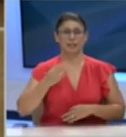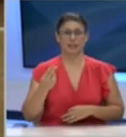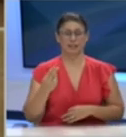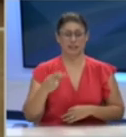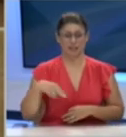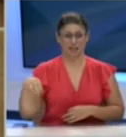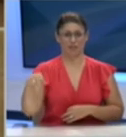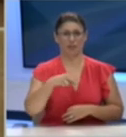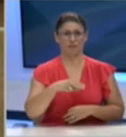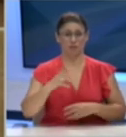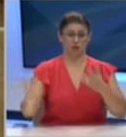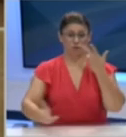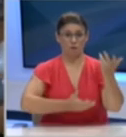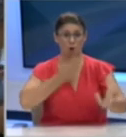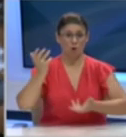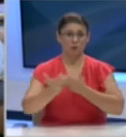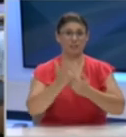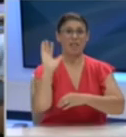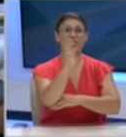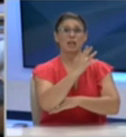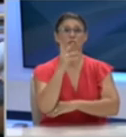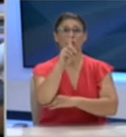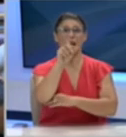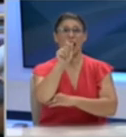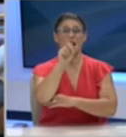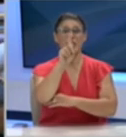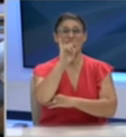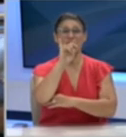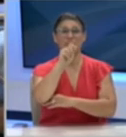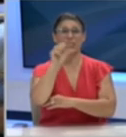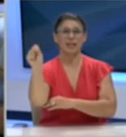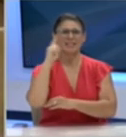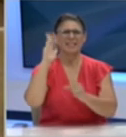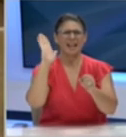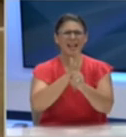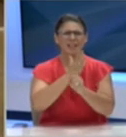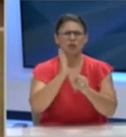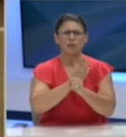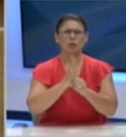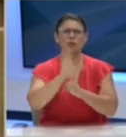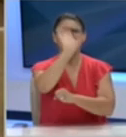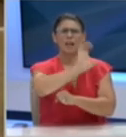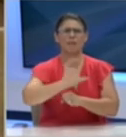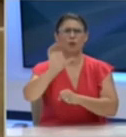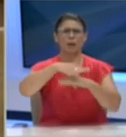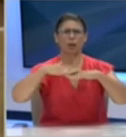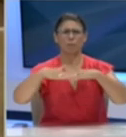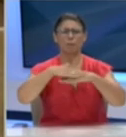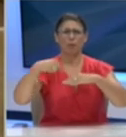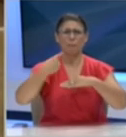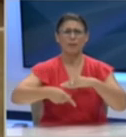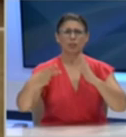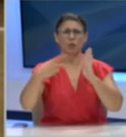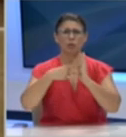Δαδιά χαρακτηρίζεται ως η καταστροφικότερη σε ευρωπαϊκό επίπεδο μετά το 2001 που